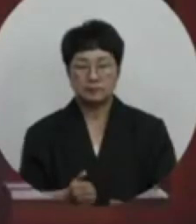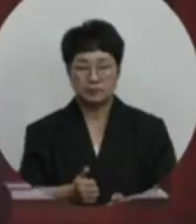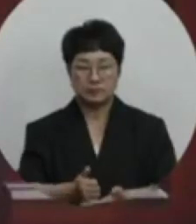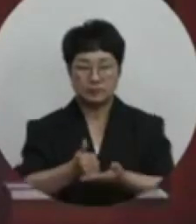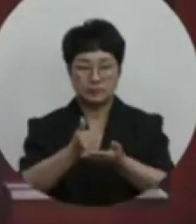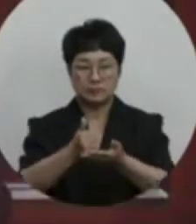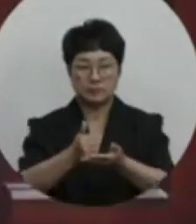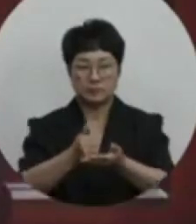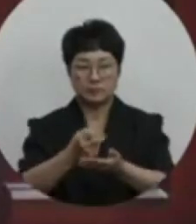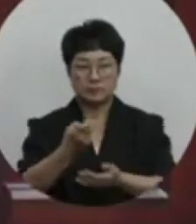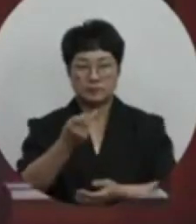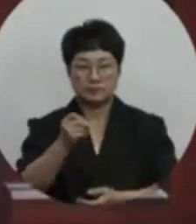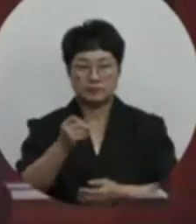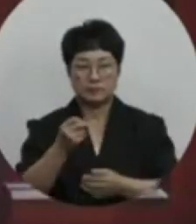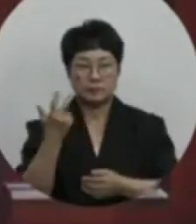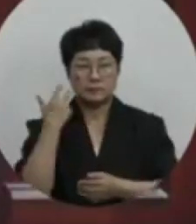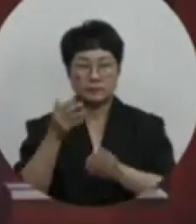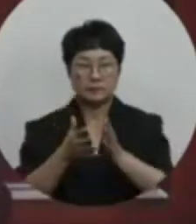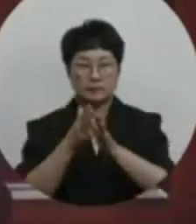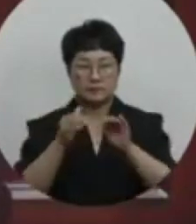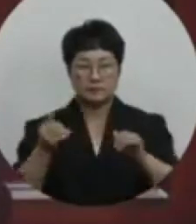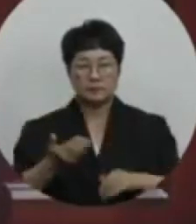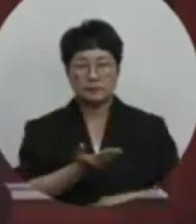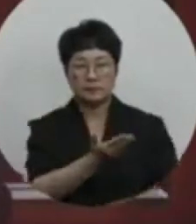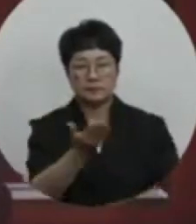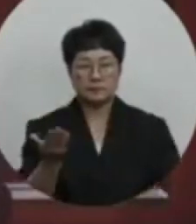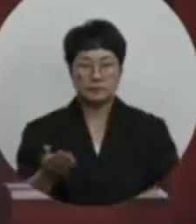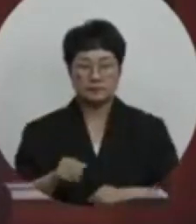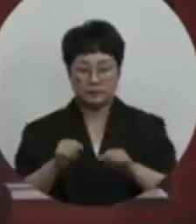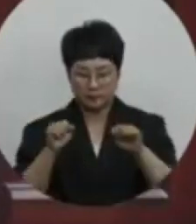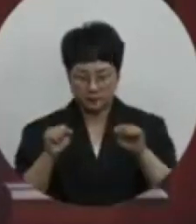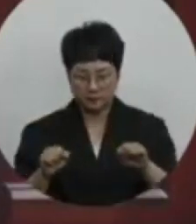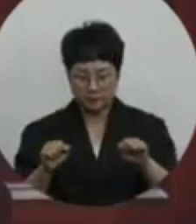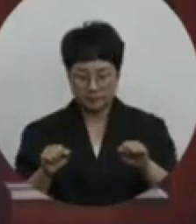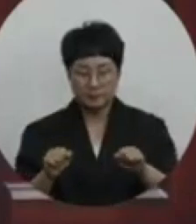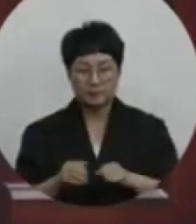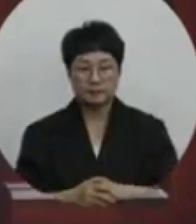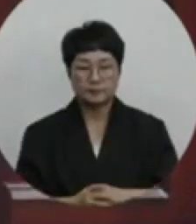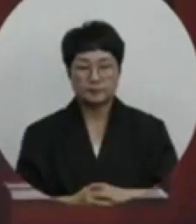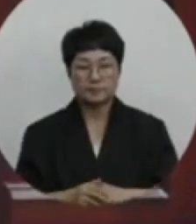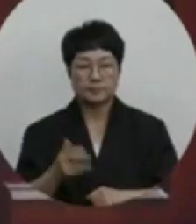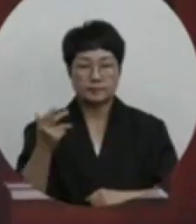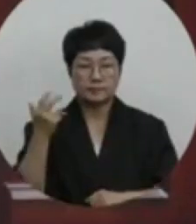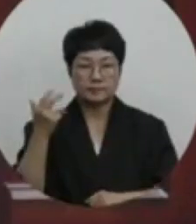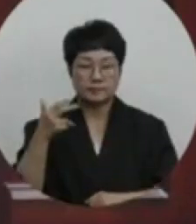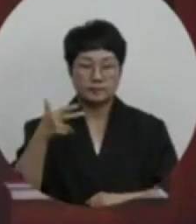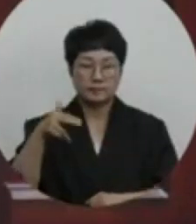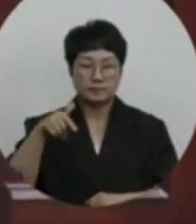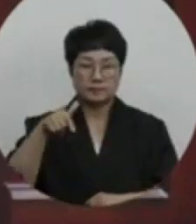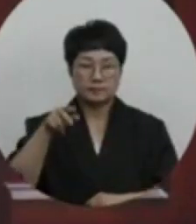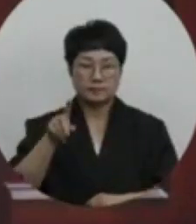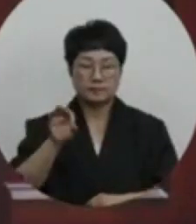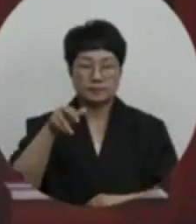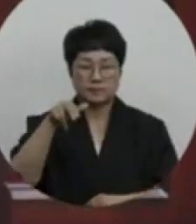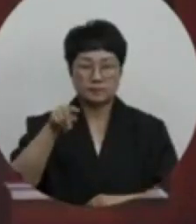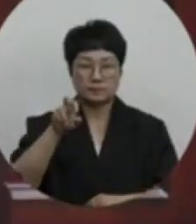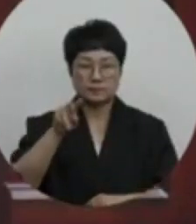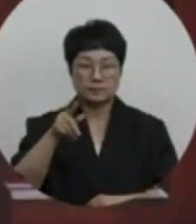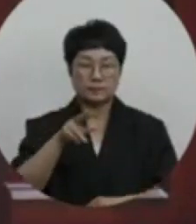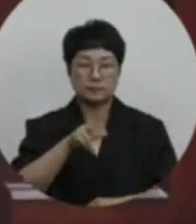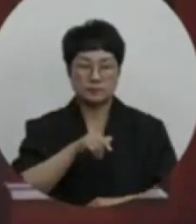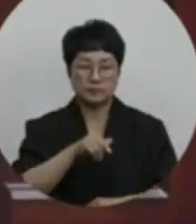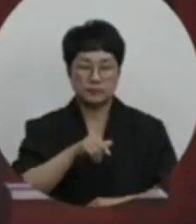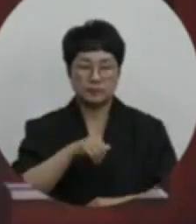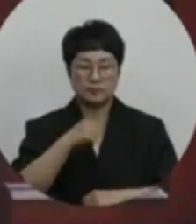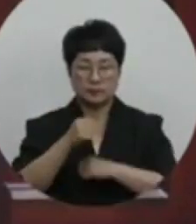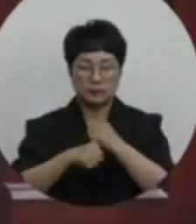존경하는 12만 여주시민 여러분, 안녕하십니까? 경규명 의원입니다. 먼저